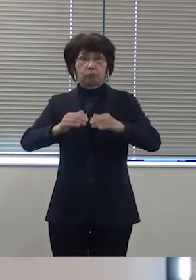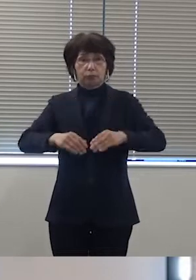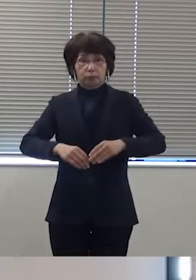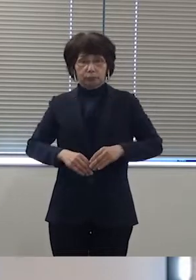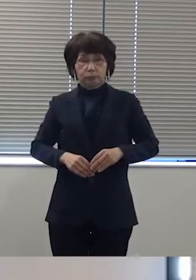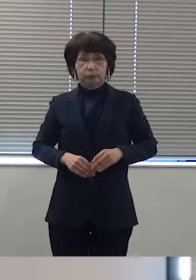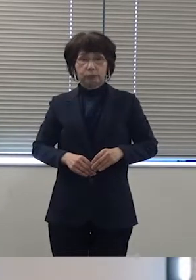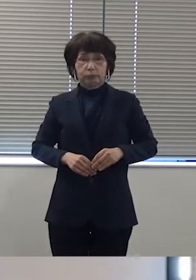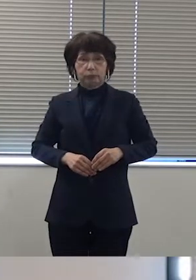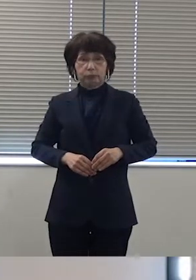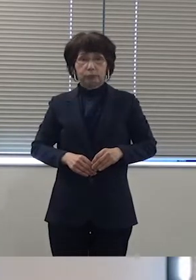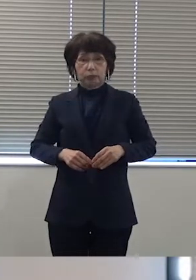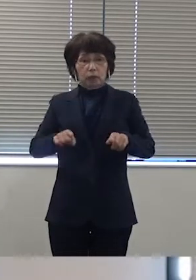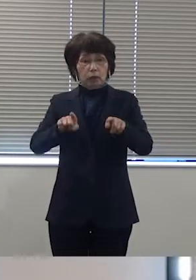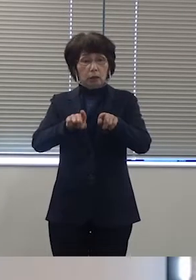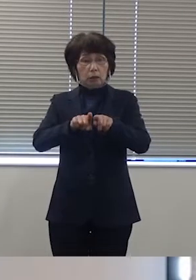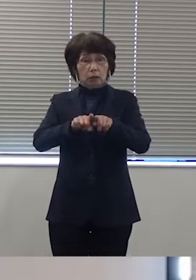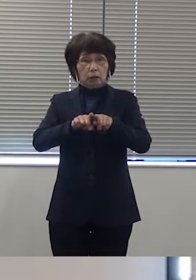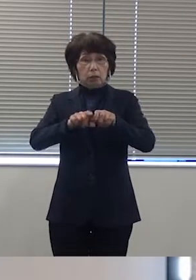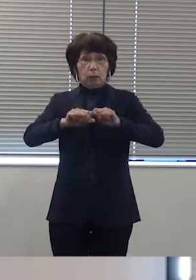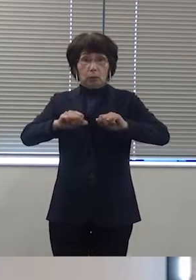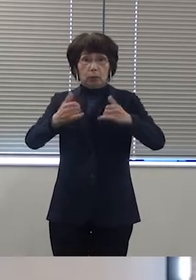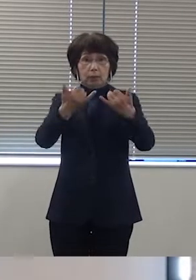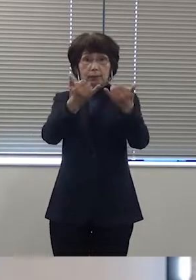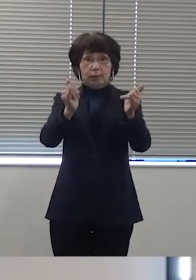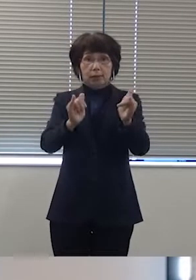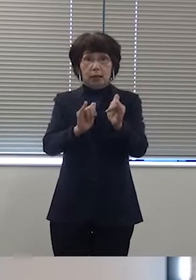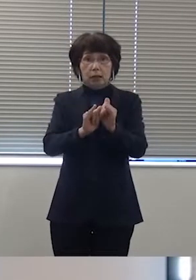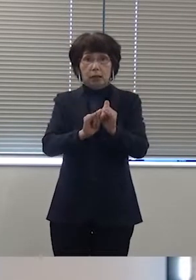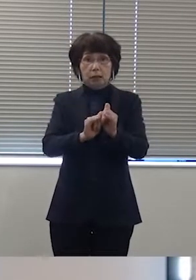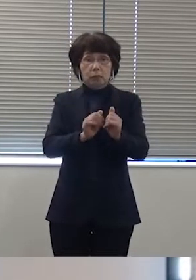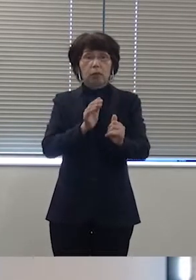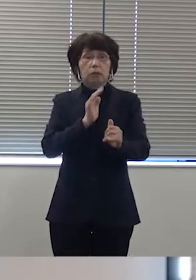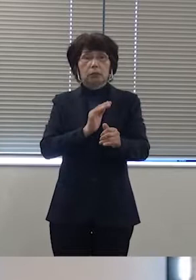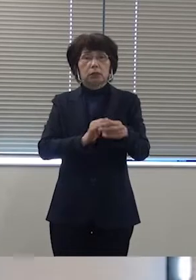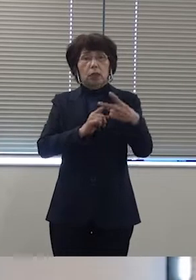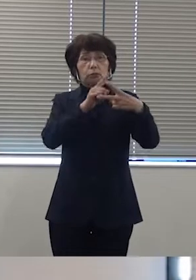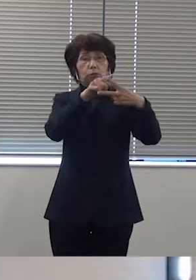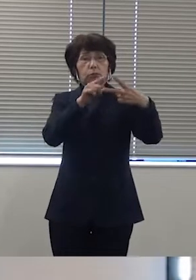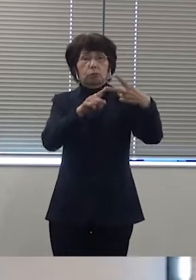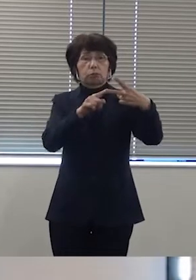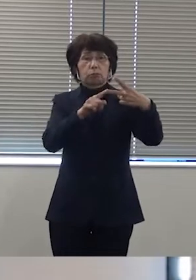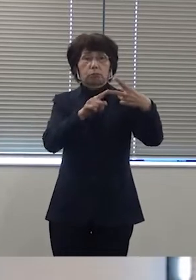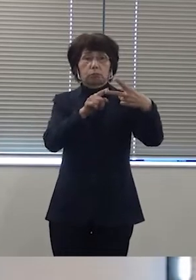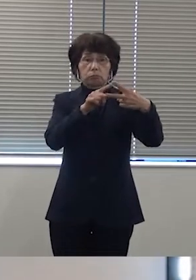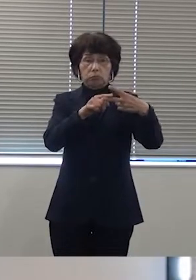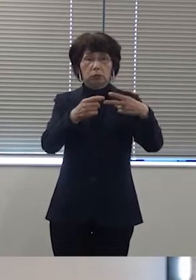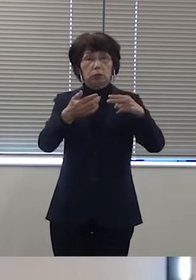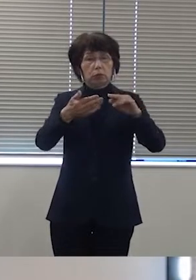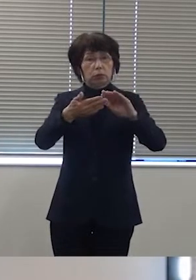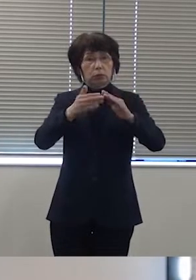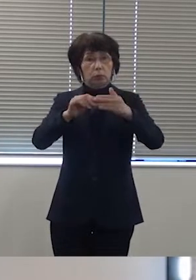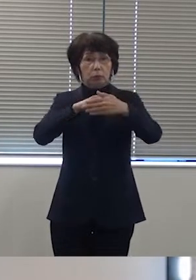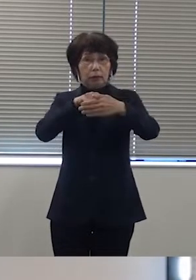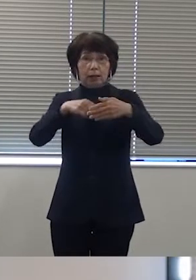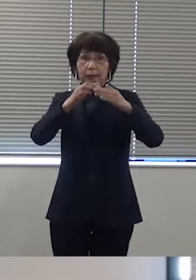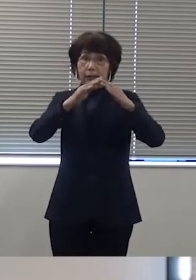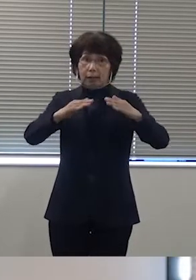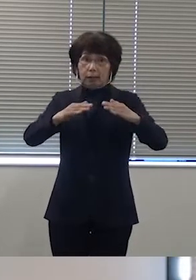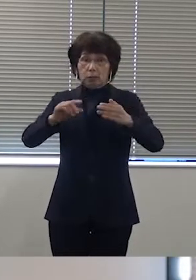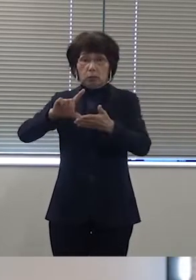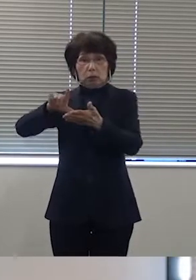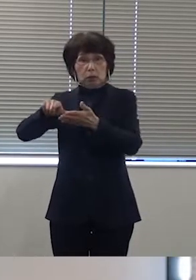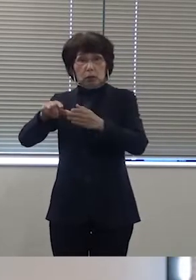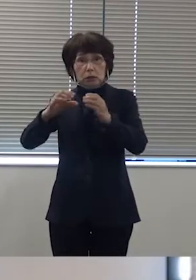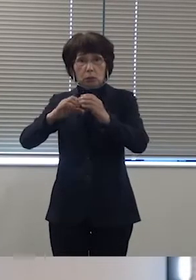で、共生社会は今日本柱に実はなってまして、町内会や地域コミュニティを中